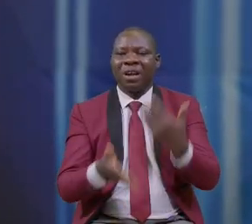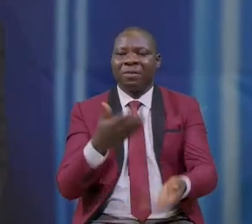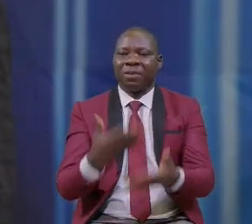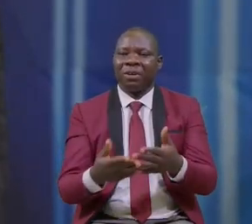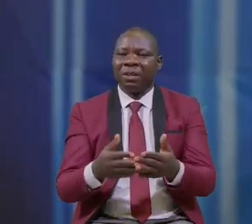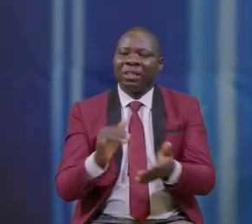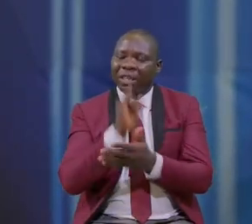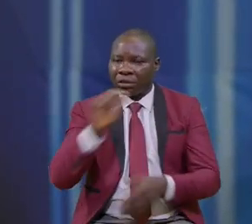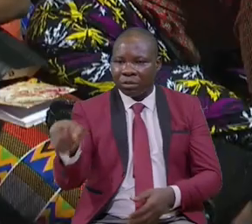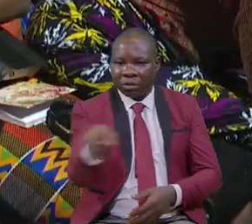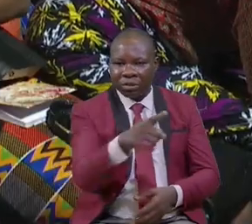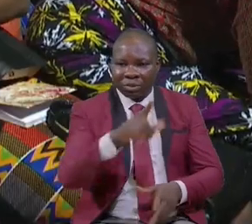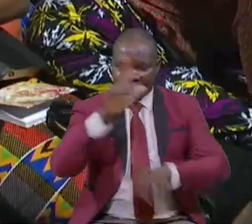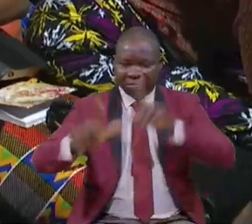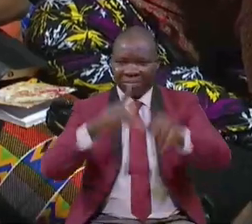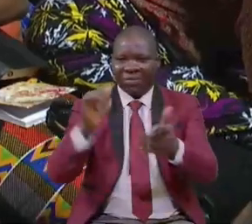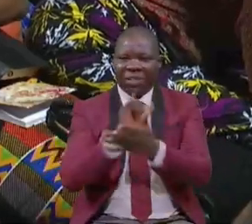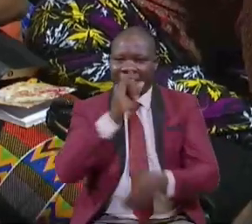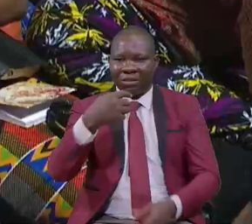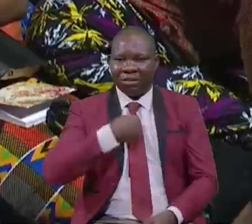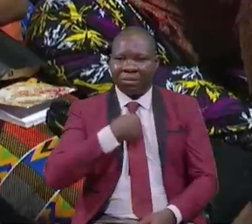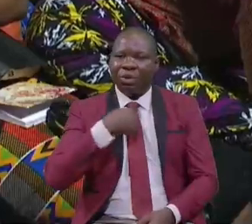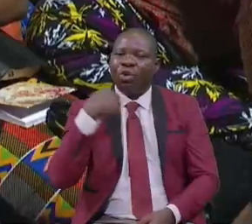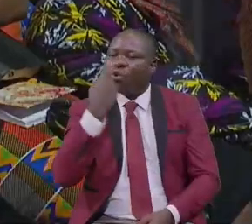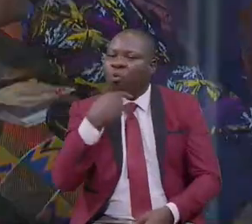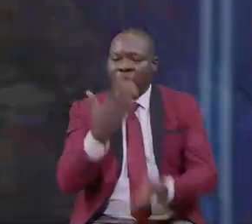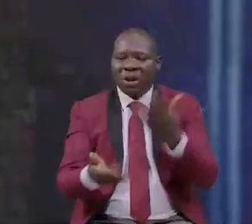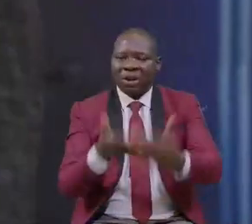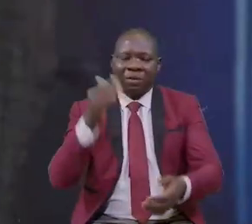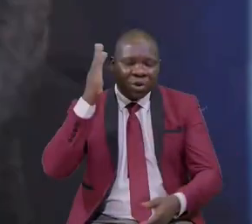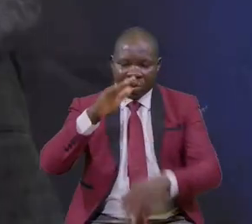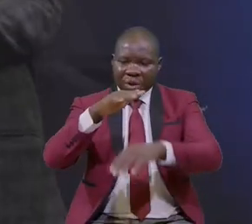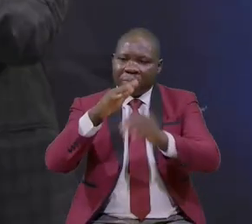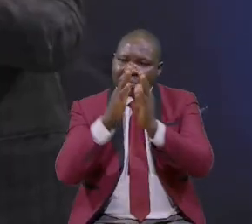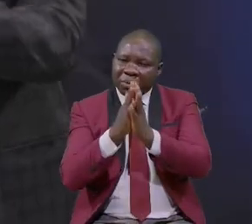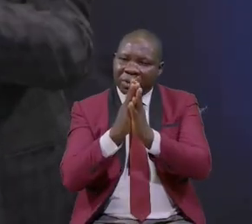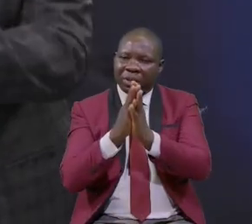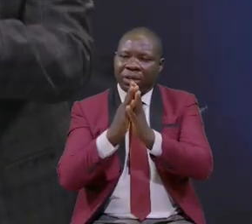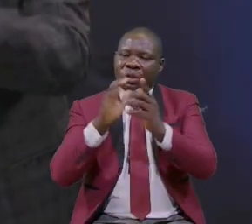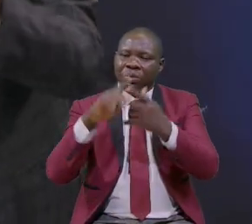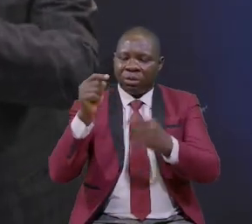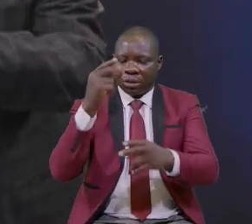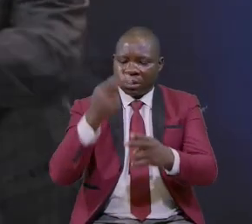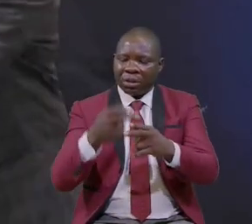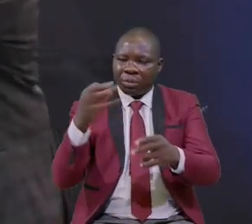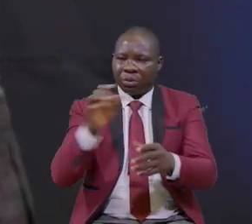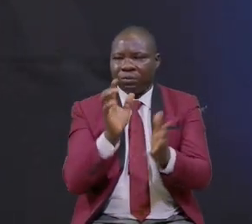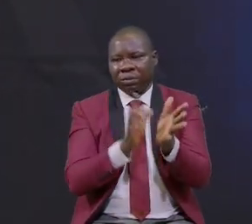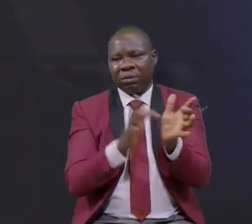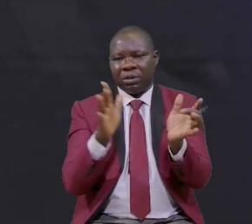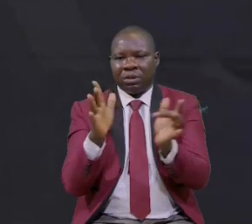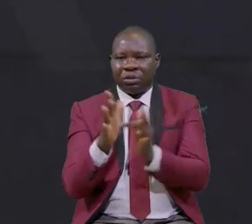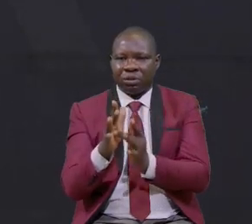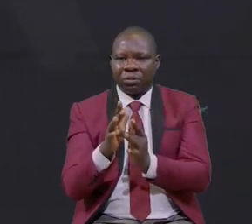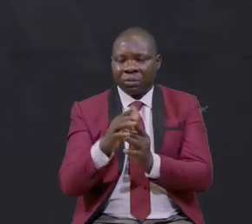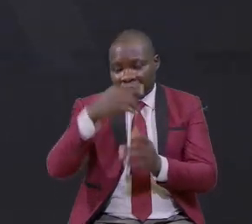toi, je dis c'est moi, quiconque invoque le nom de Jésus-Christ,